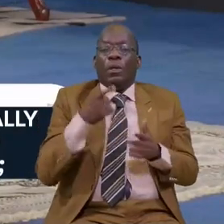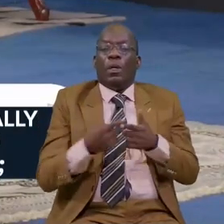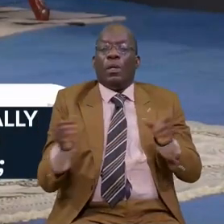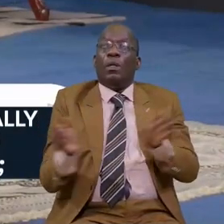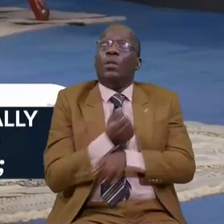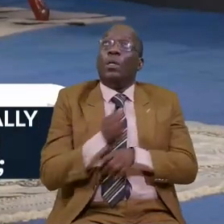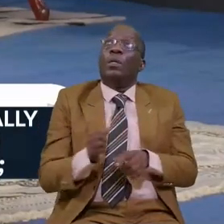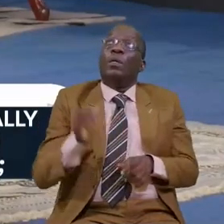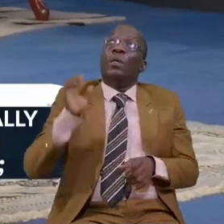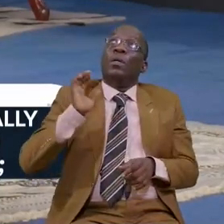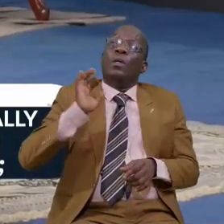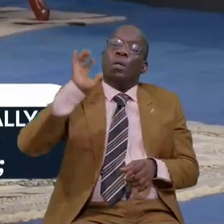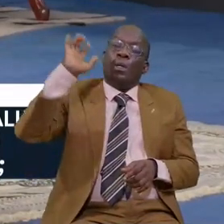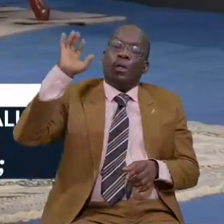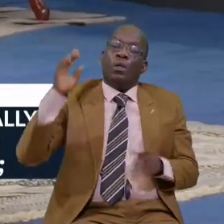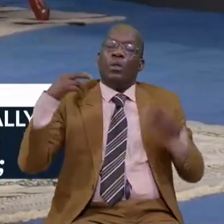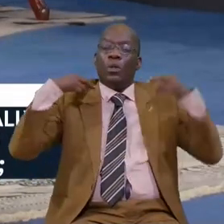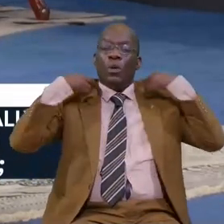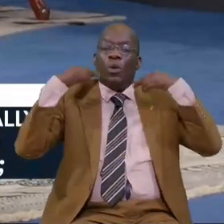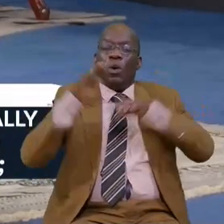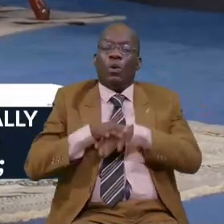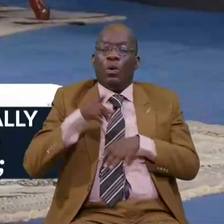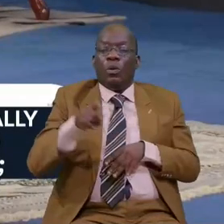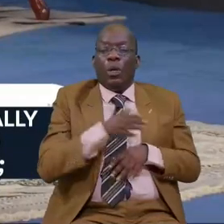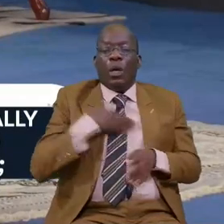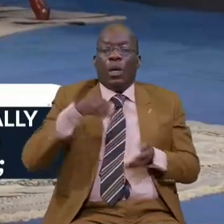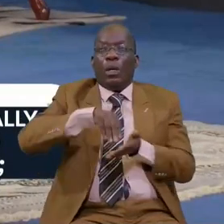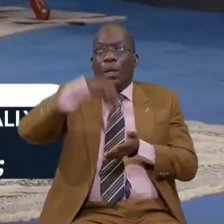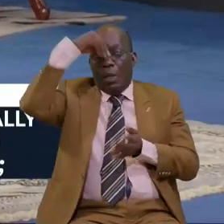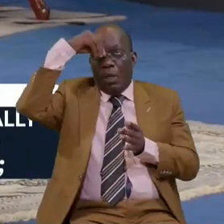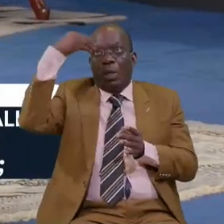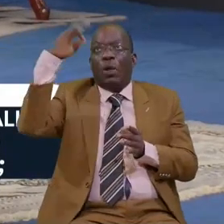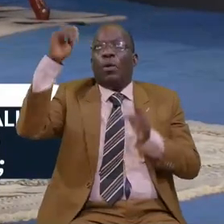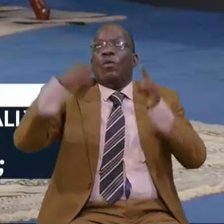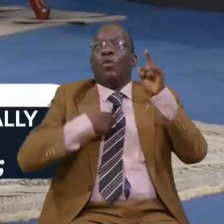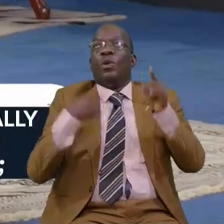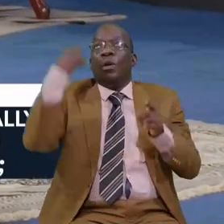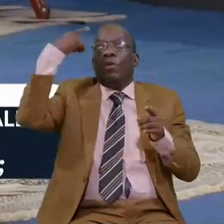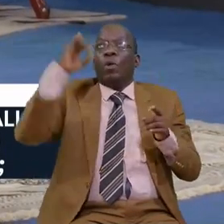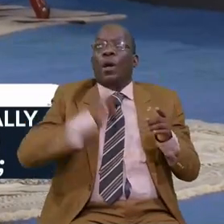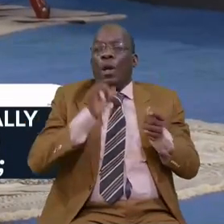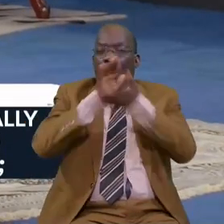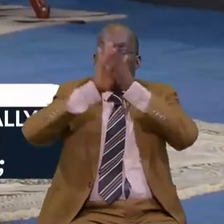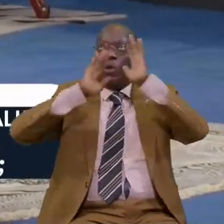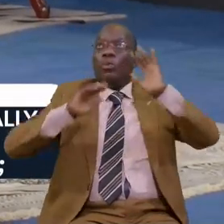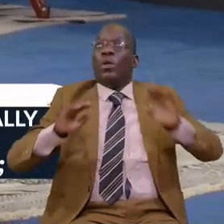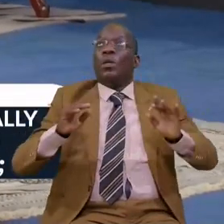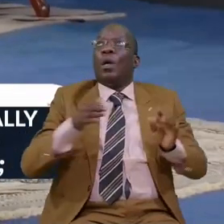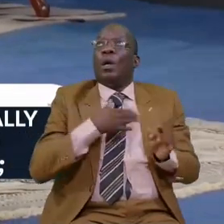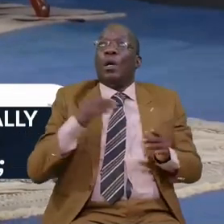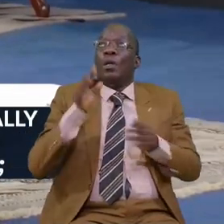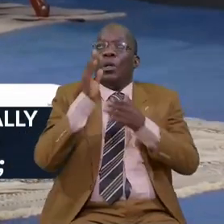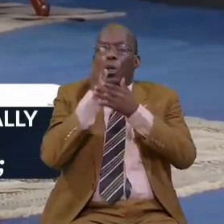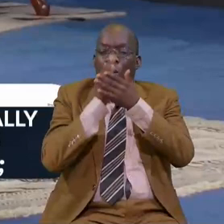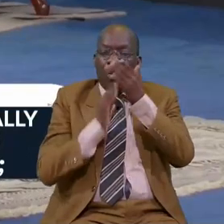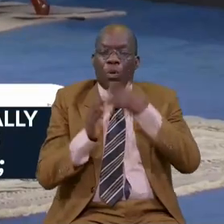joug. C'est un joug. Laissez-le. Et prenez son joug sur vous. Et recevez mes